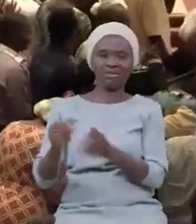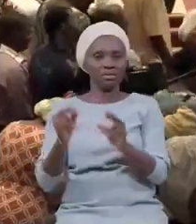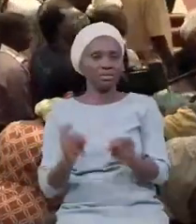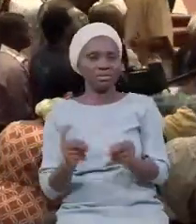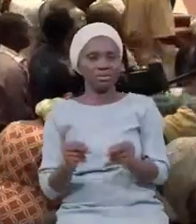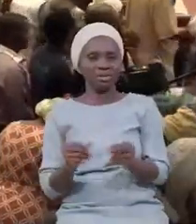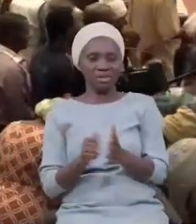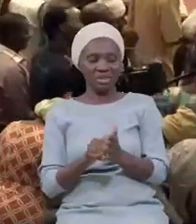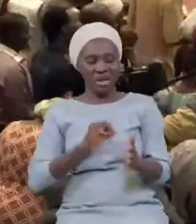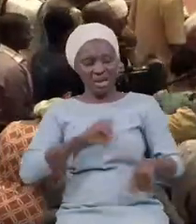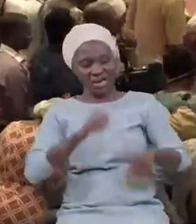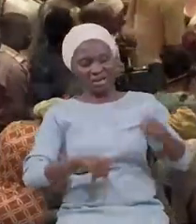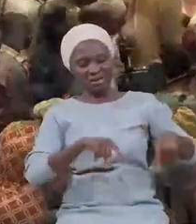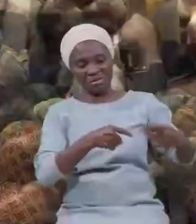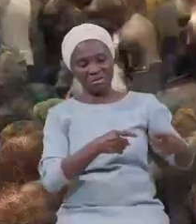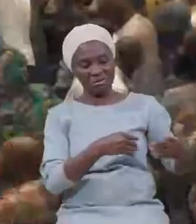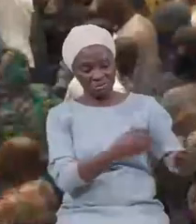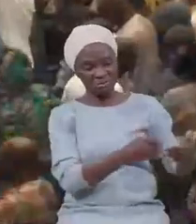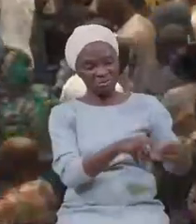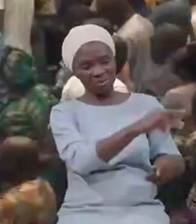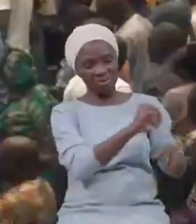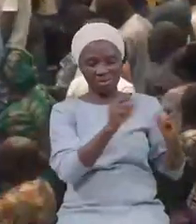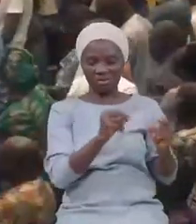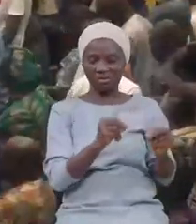Je ne peux pas aller vers eux.